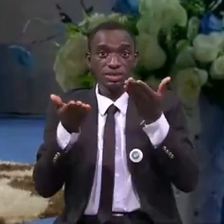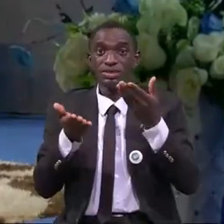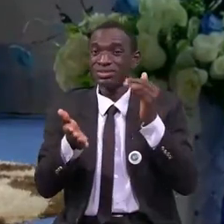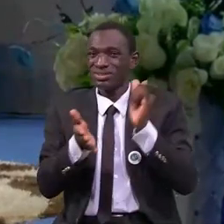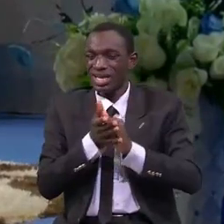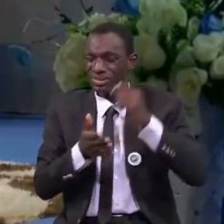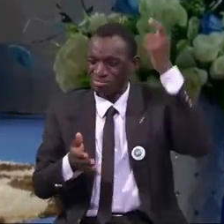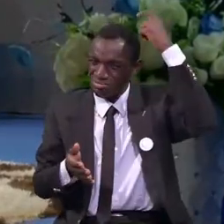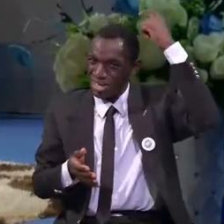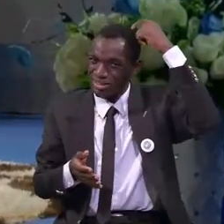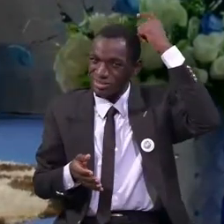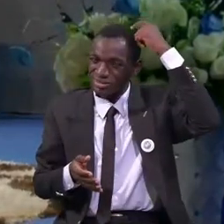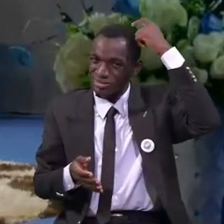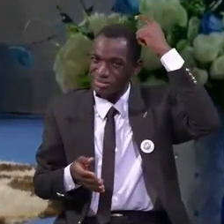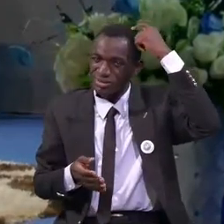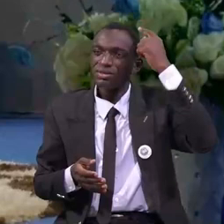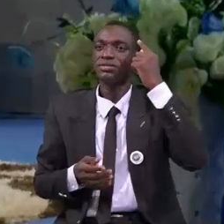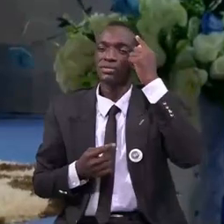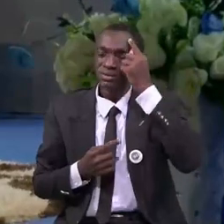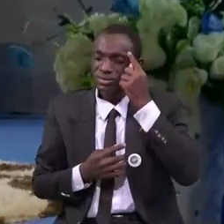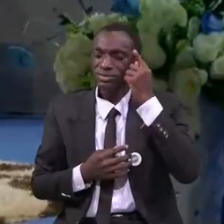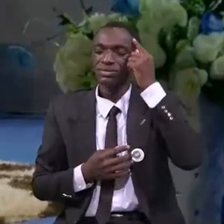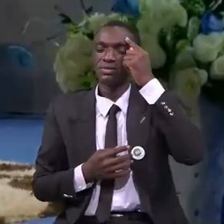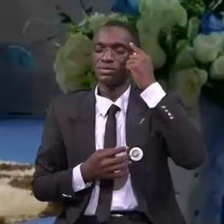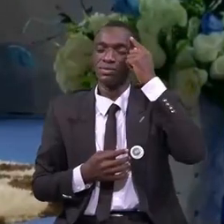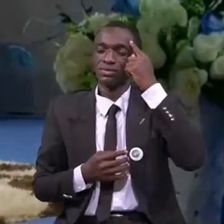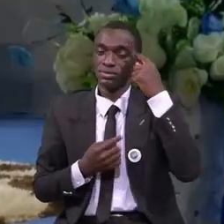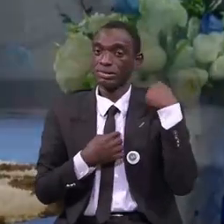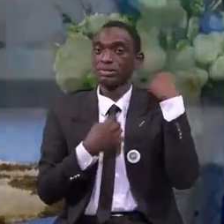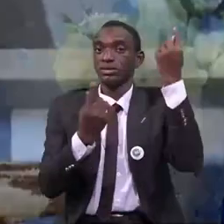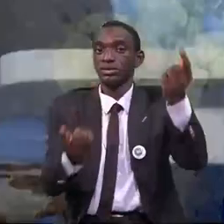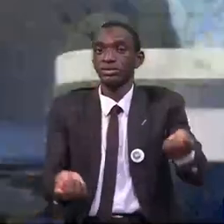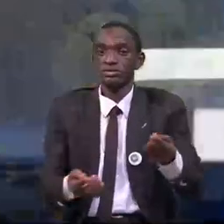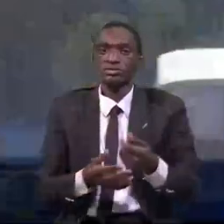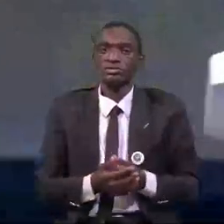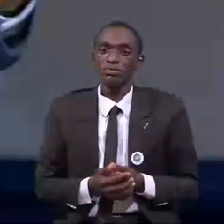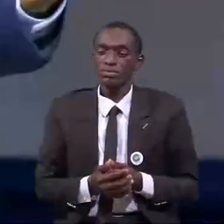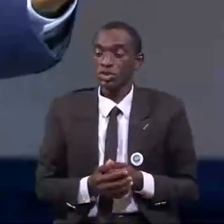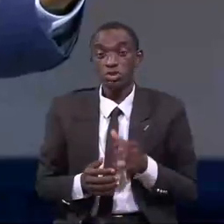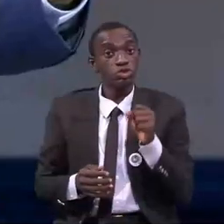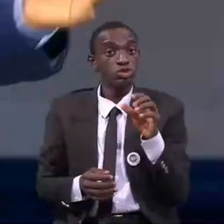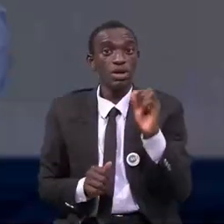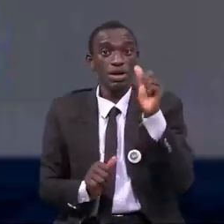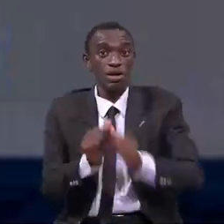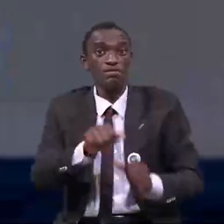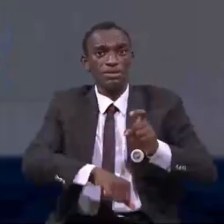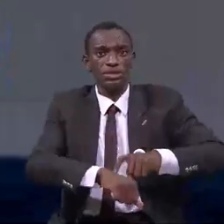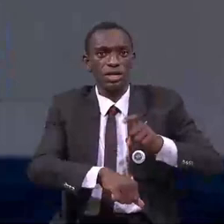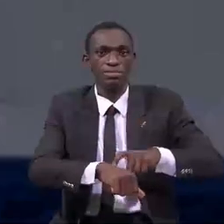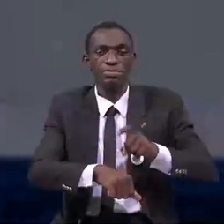ans un chemin frayé d'impossibilité créé dans son cerveau je ne peux pas marcher c'est dans le cerveau là à tout